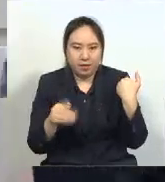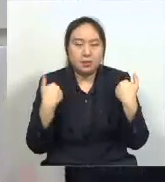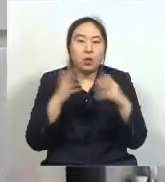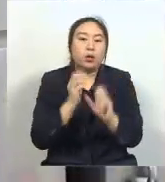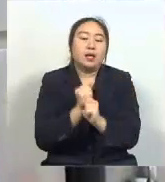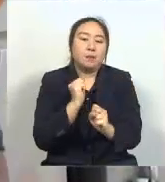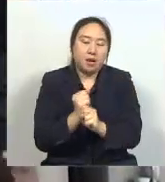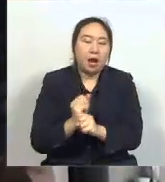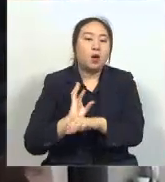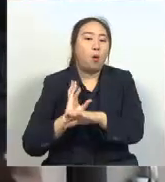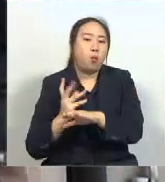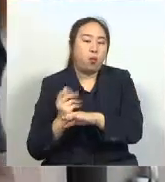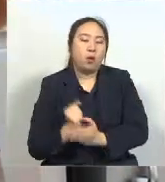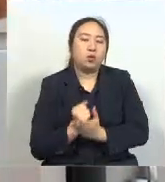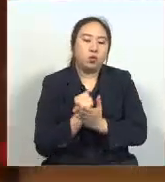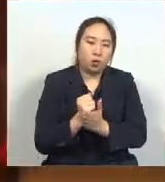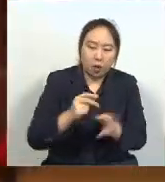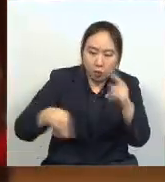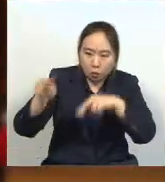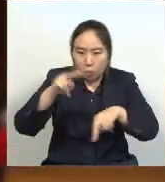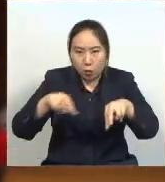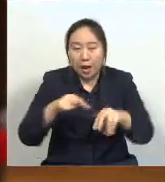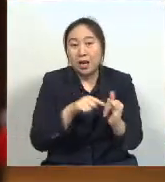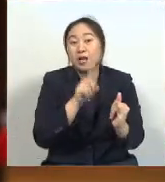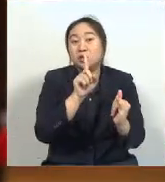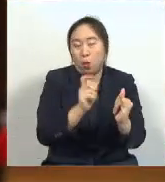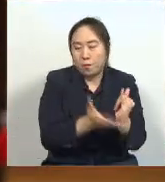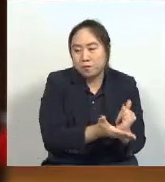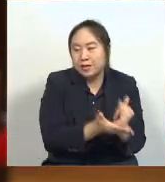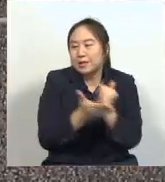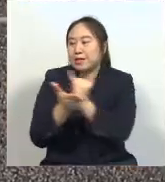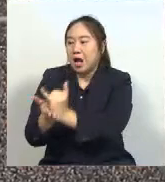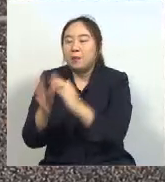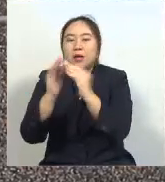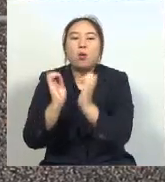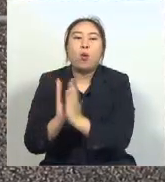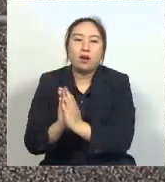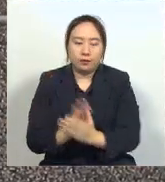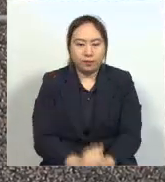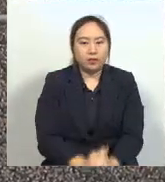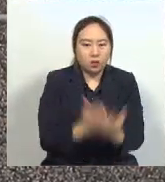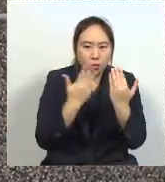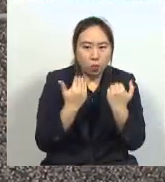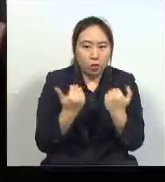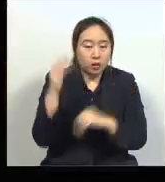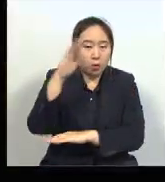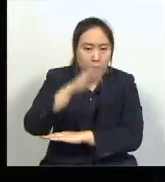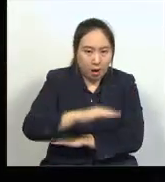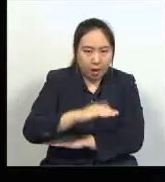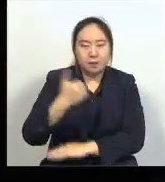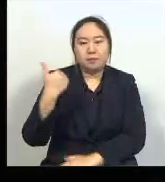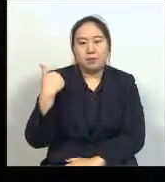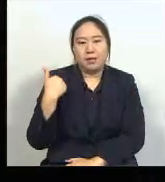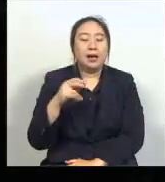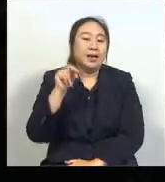าที่กู้ชีพกู้ภัยอำนวยความสะดวกเรื่องของการเคลื่อนย้ายศพไปยังวัดต่างๆในช่วงบ่ายวันนี้นะคะก็มีกำหนดร